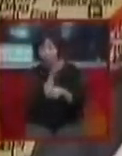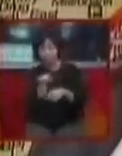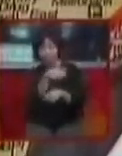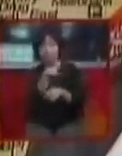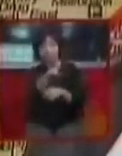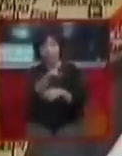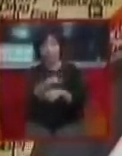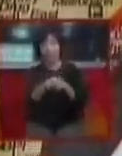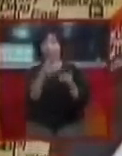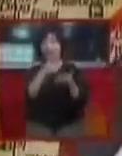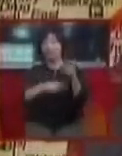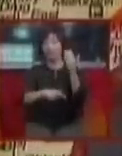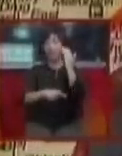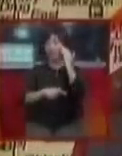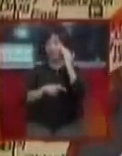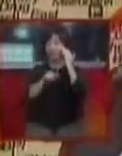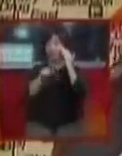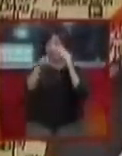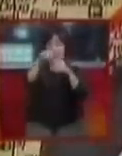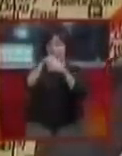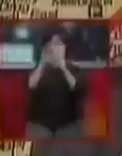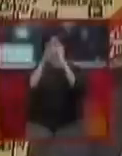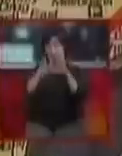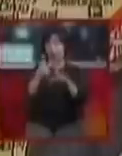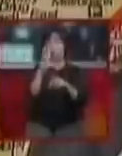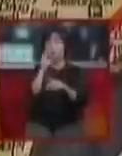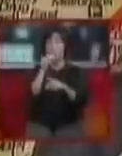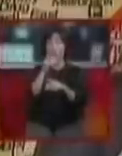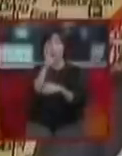mga nagtatrabaho doon sa bahay ng biktima.